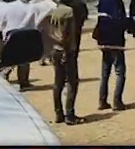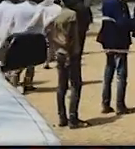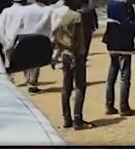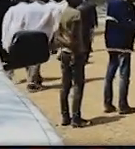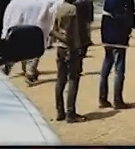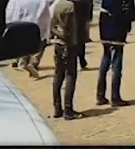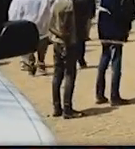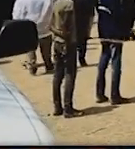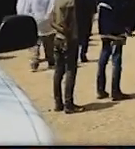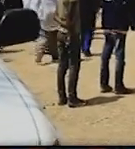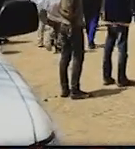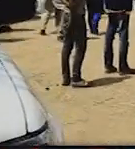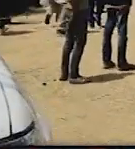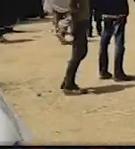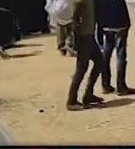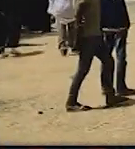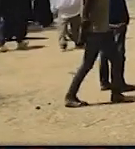ፈልጋለሁ